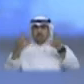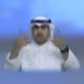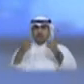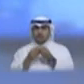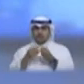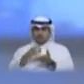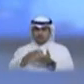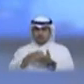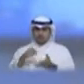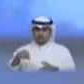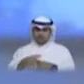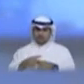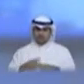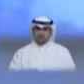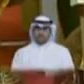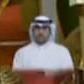بدول